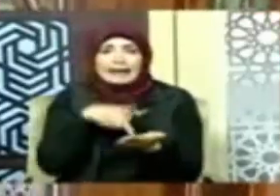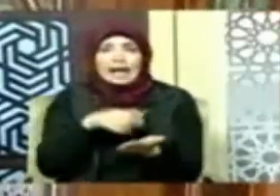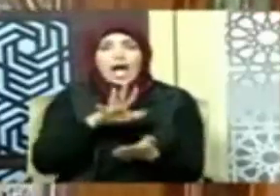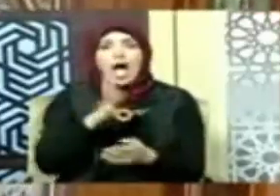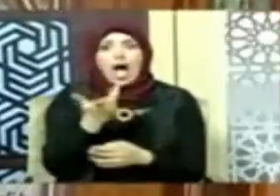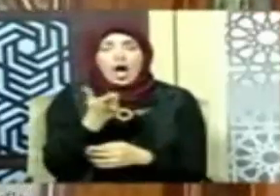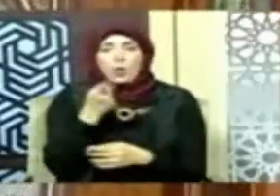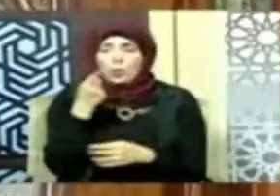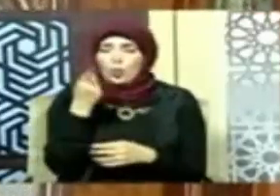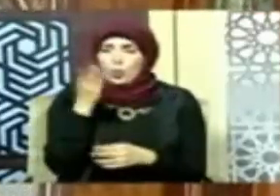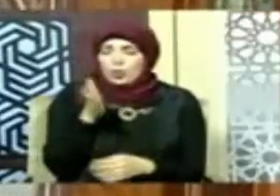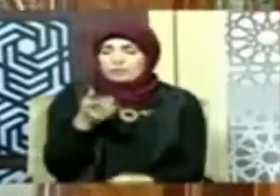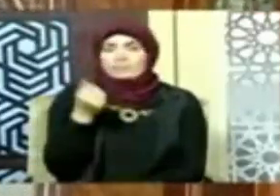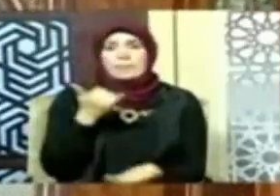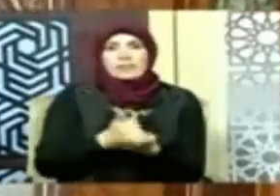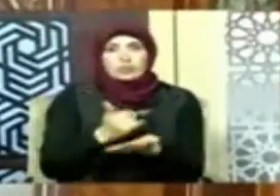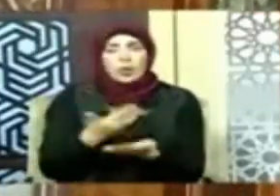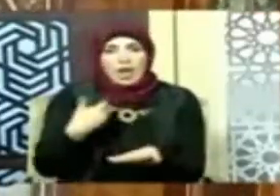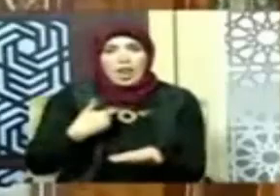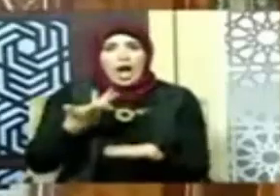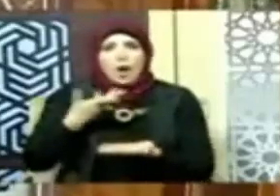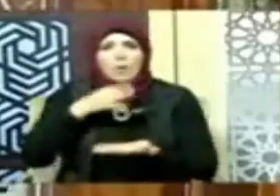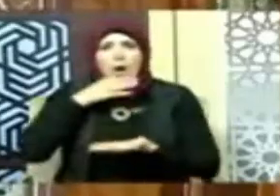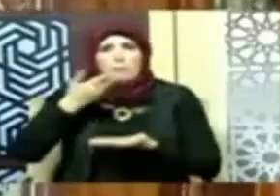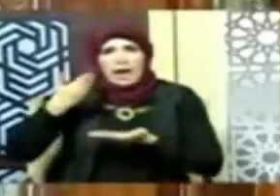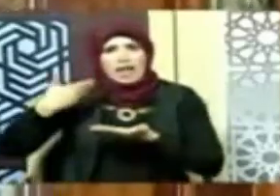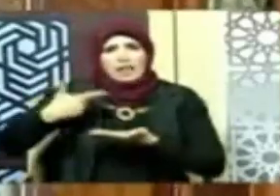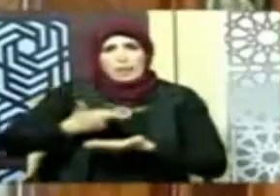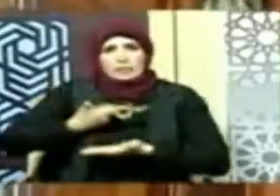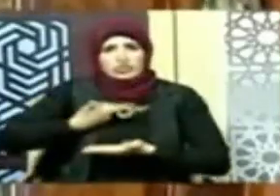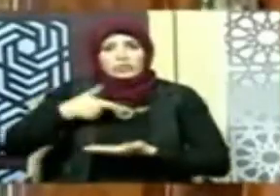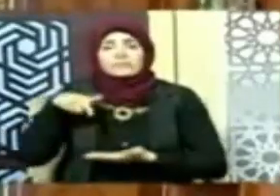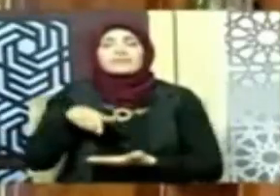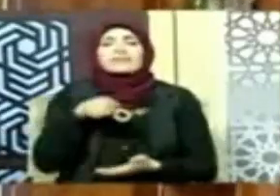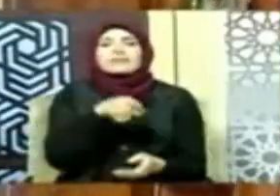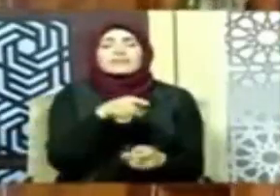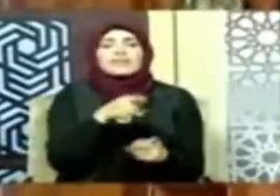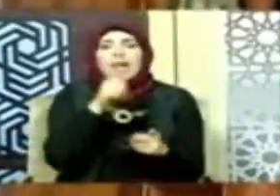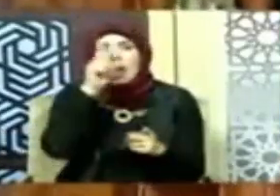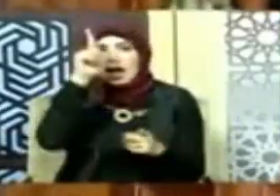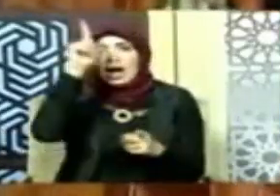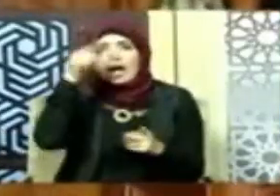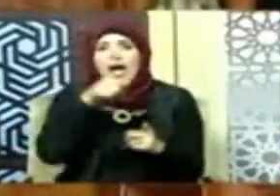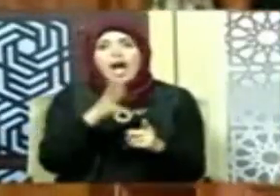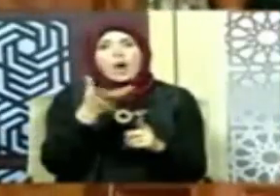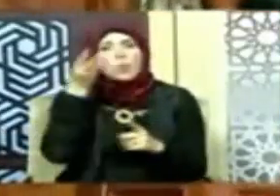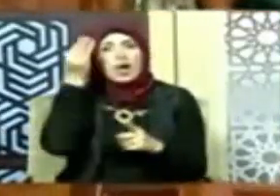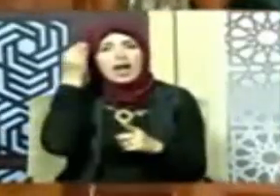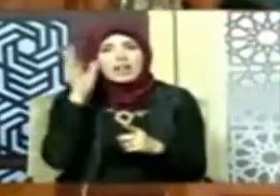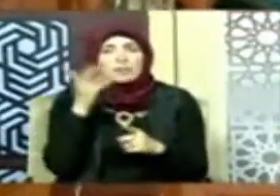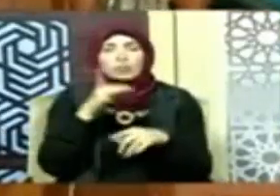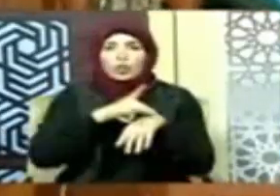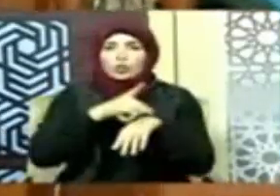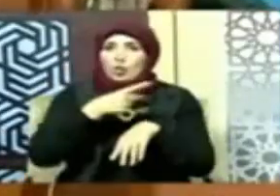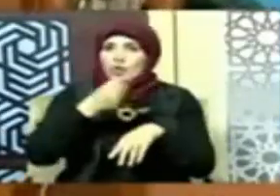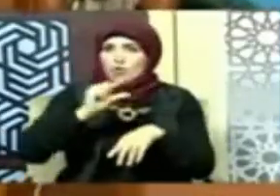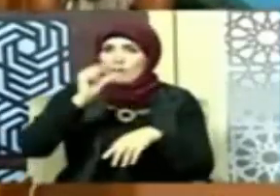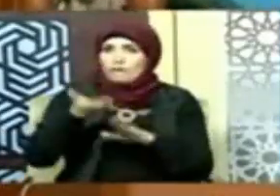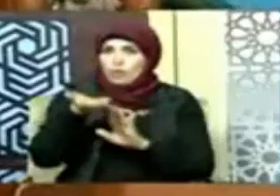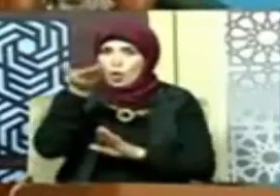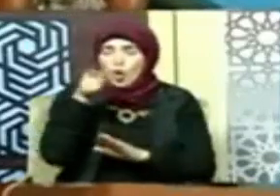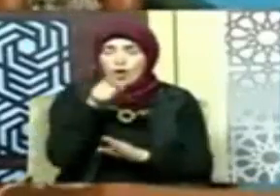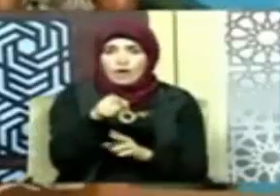الحسب أو النسب أو العلم أو أي صفة من الصفات